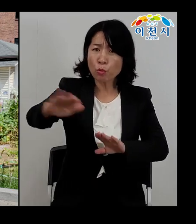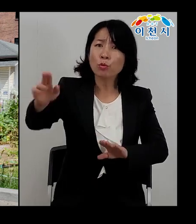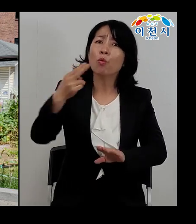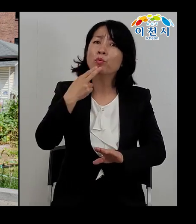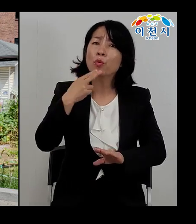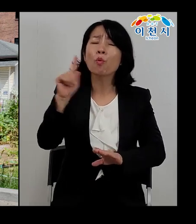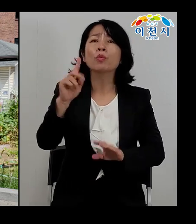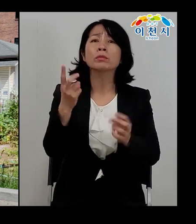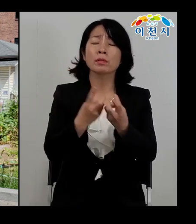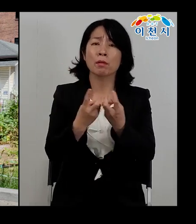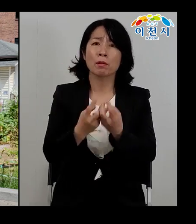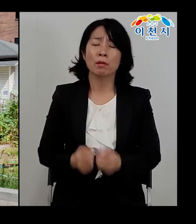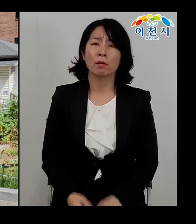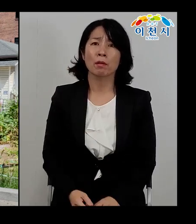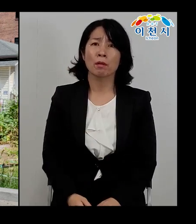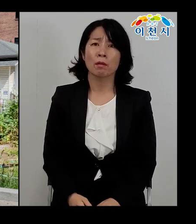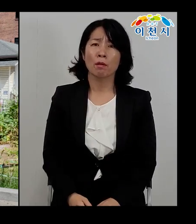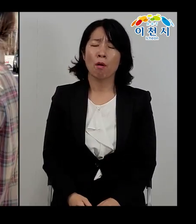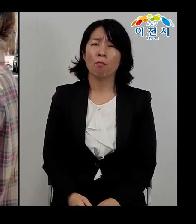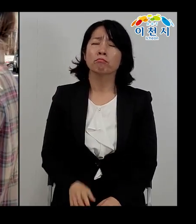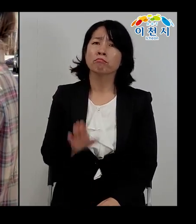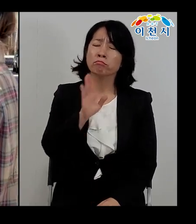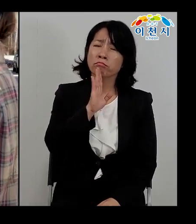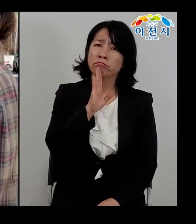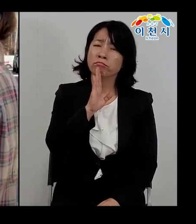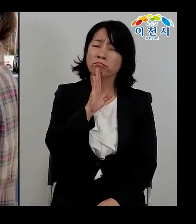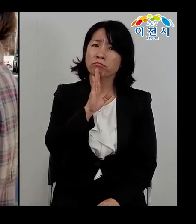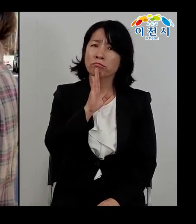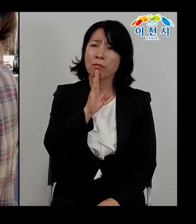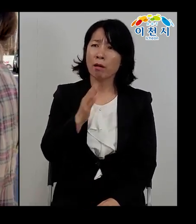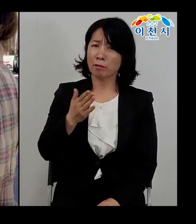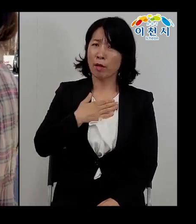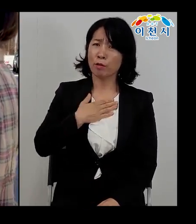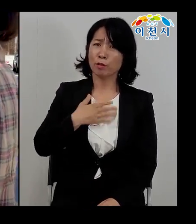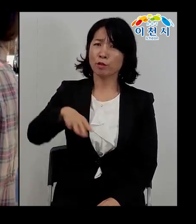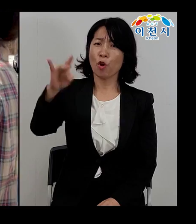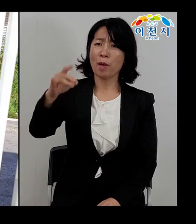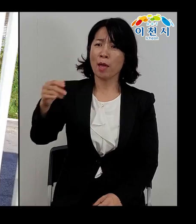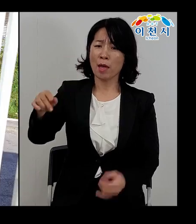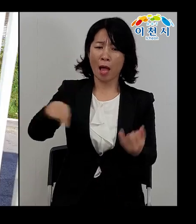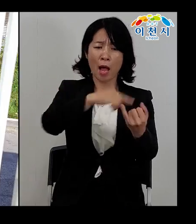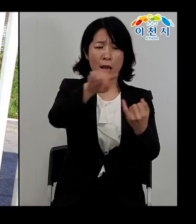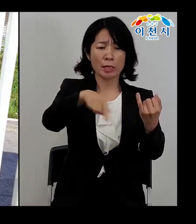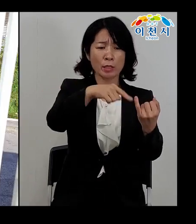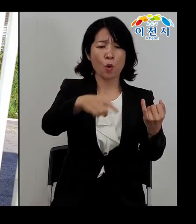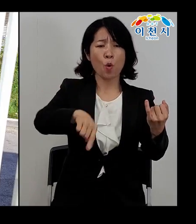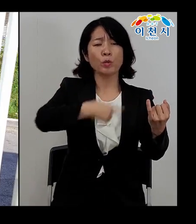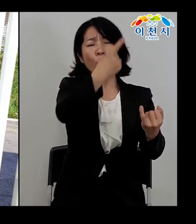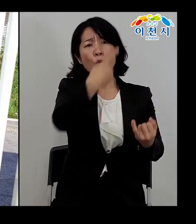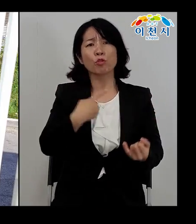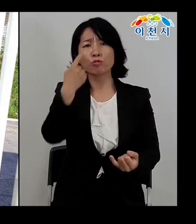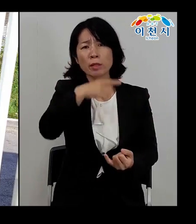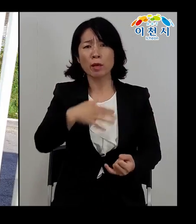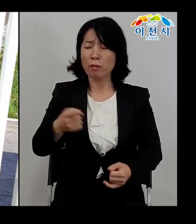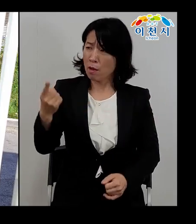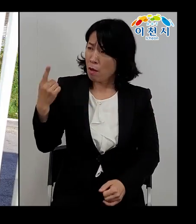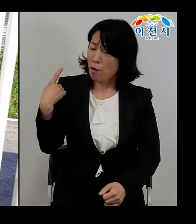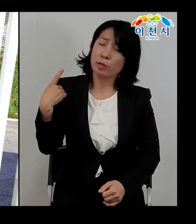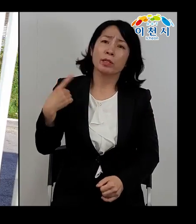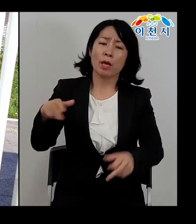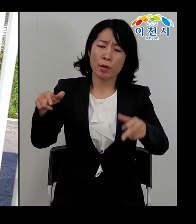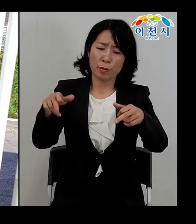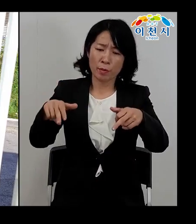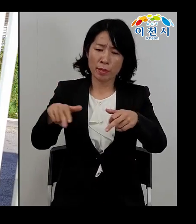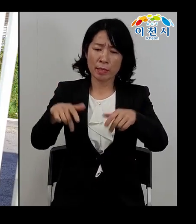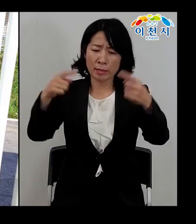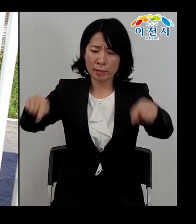여기 경사로 없으면 어떻게 들어가요? 아니 나는 처음에 아가씨가 혼자 산다는데 아니 제가 휠체어 타시는 분이라고